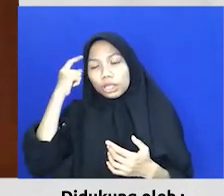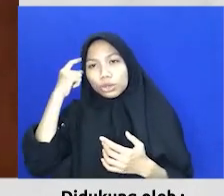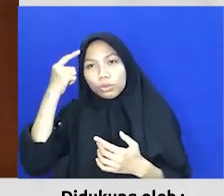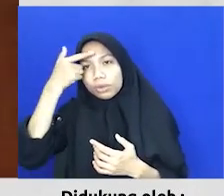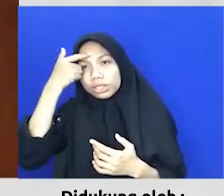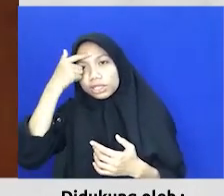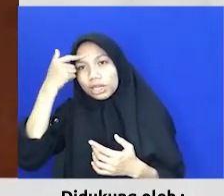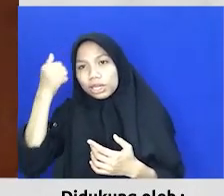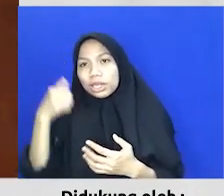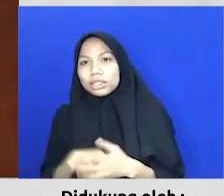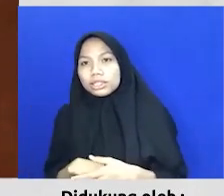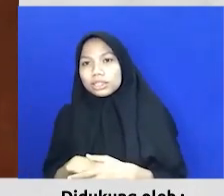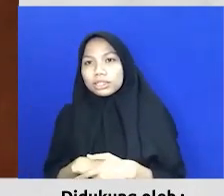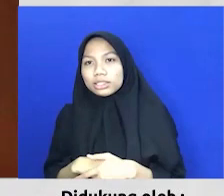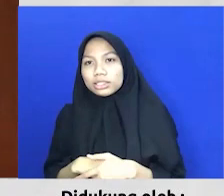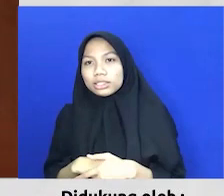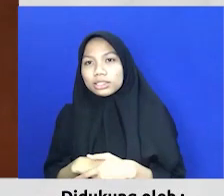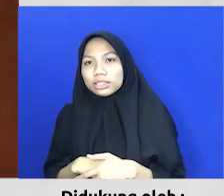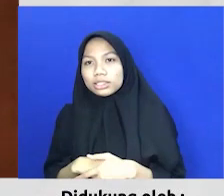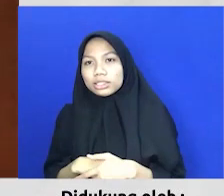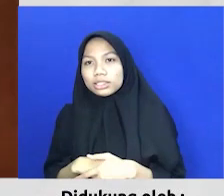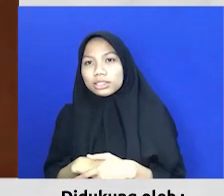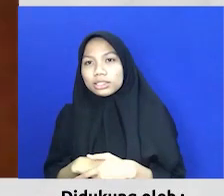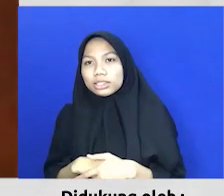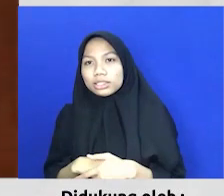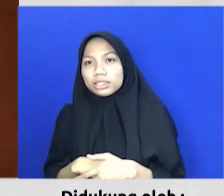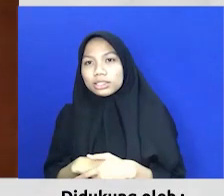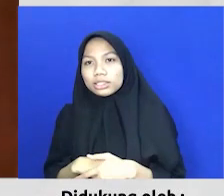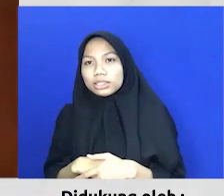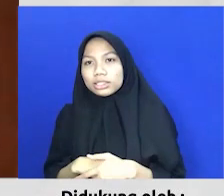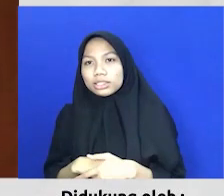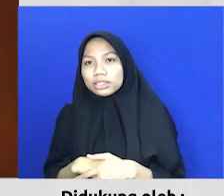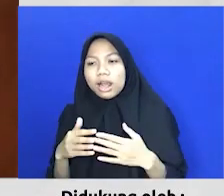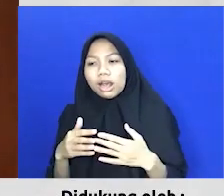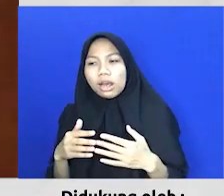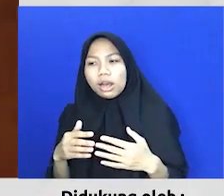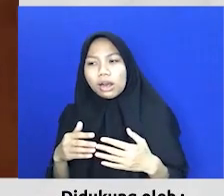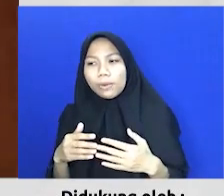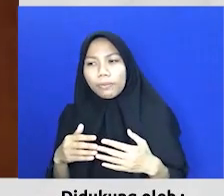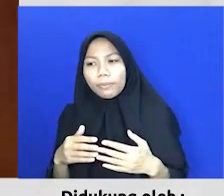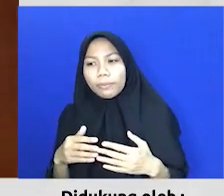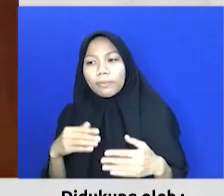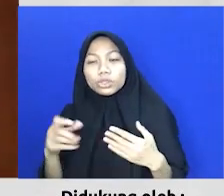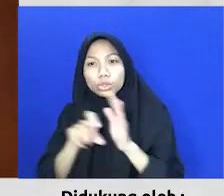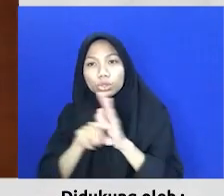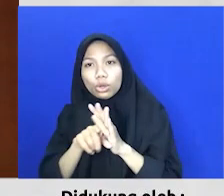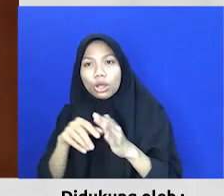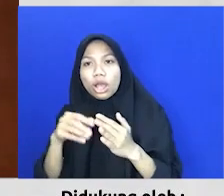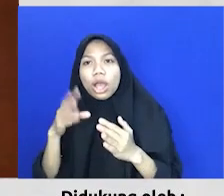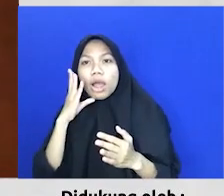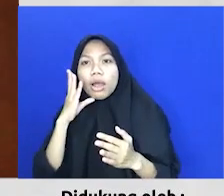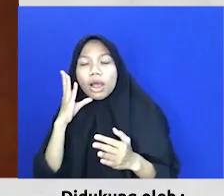itu. Nah, karena itu juga waktu kami mula-mula pertama bicara film itu,